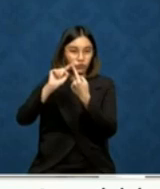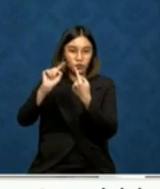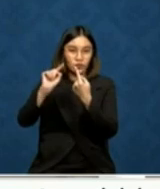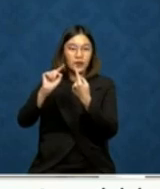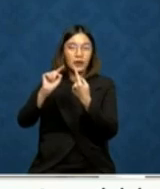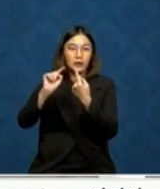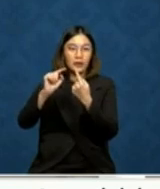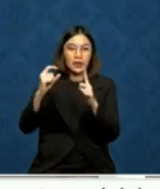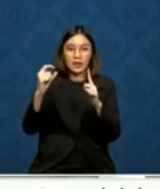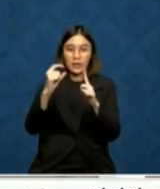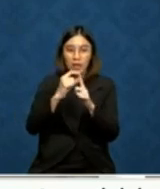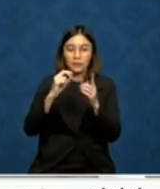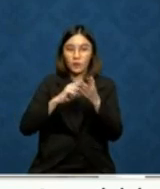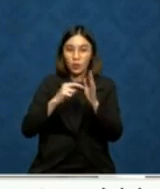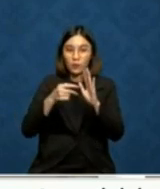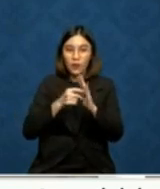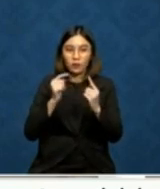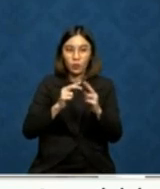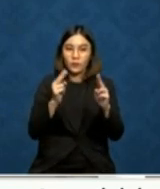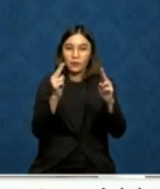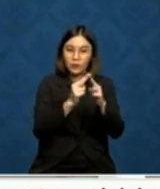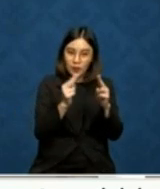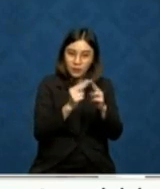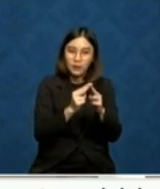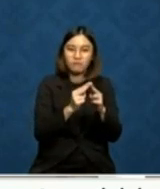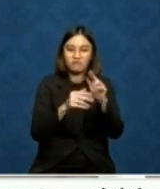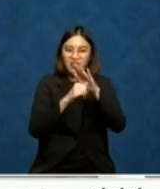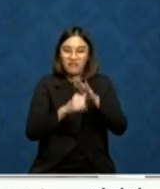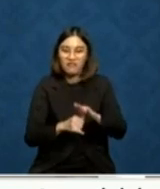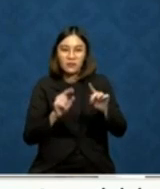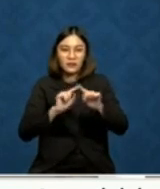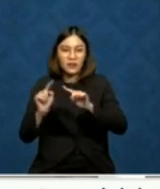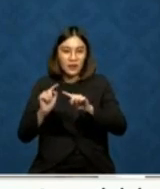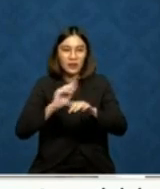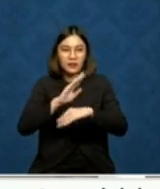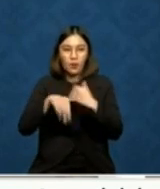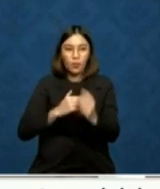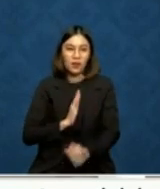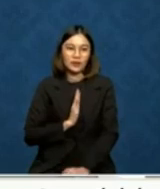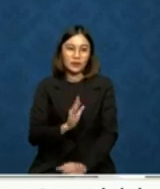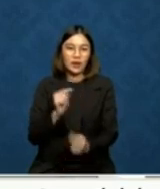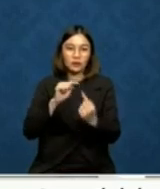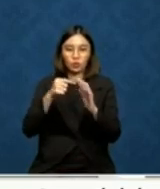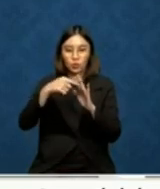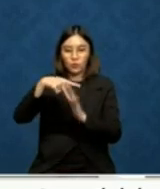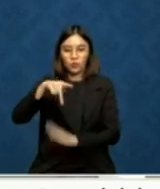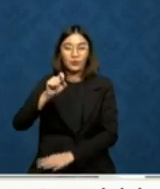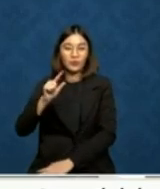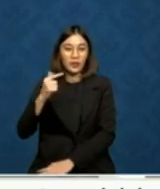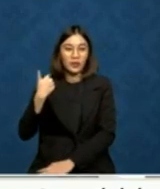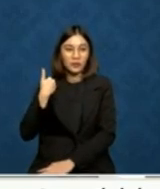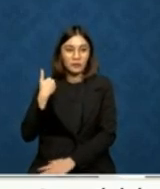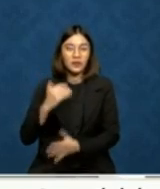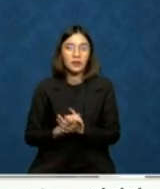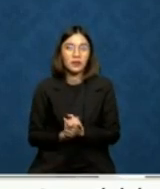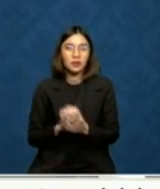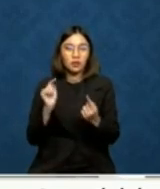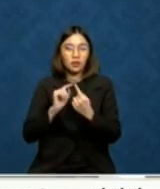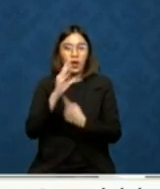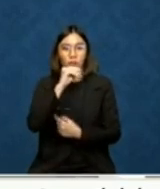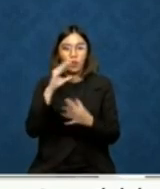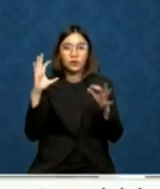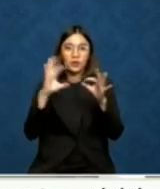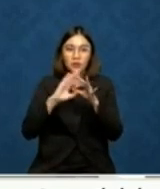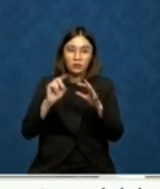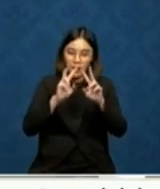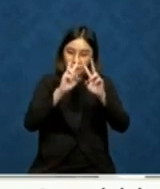ำกัดนิยามของการข่มขืนกระทำชำเราให้มีความเป็นกลางทางเพศมากขึ้นมีการพูดถึงเรื่อง